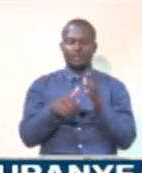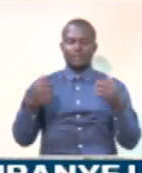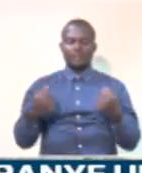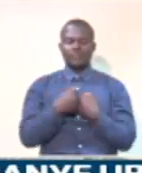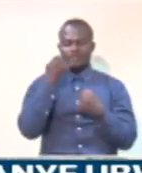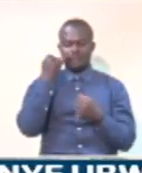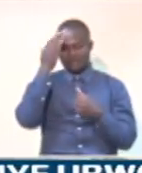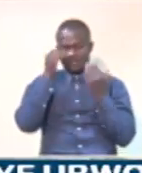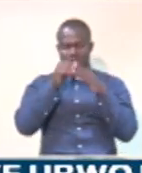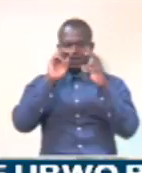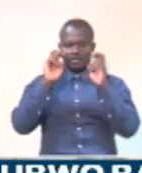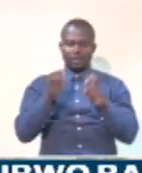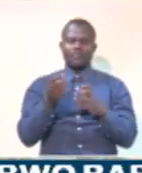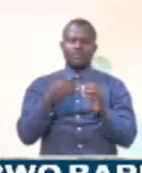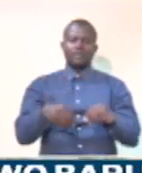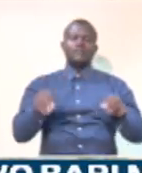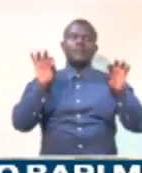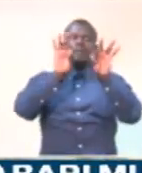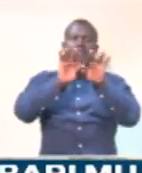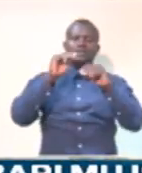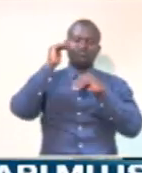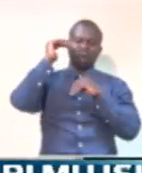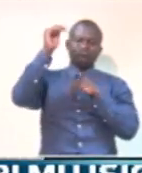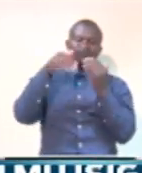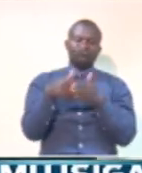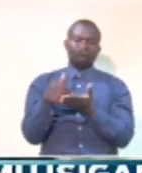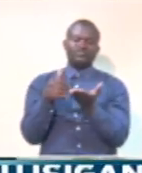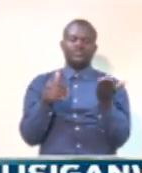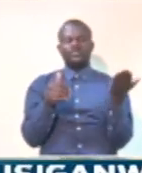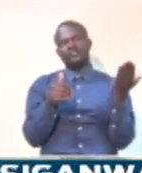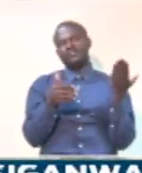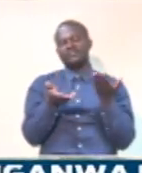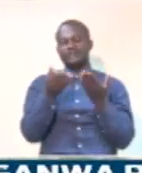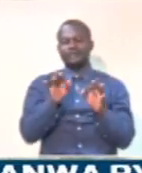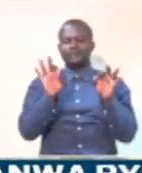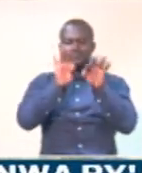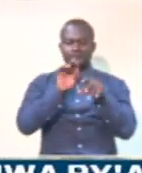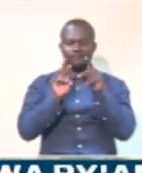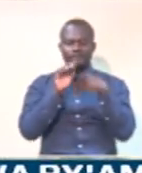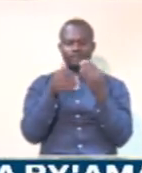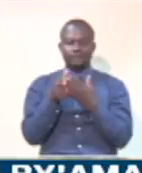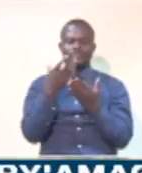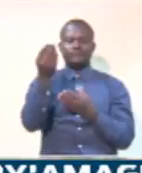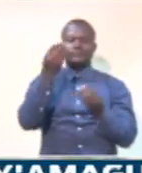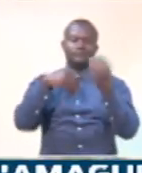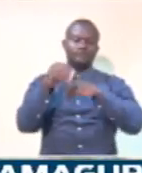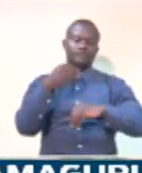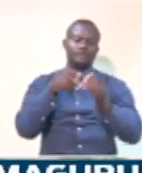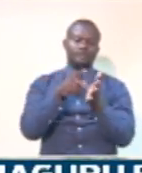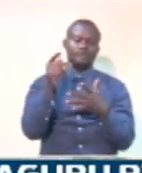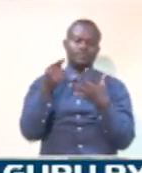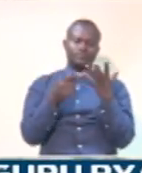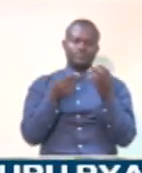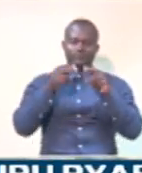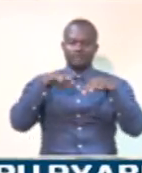cyane kubera ko bya biciro birazamutse, inganda zazamuye ibiciro, umuturage arajya ku isoko agura ibintu bigeze